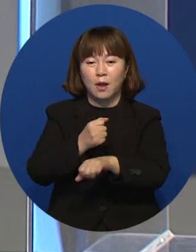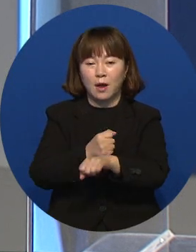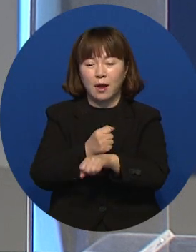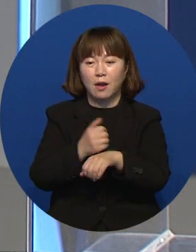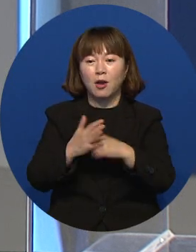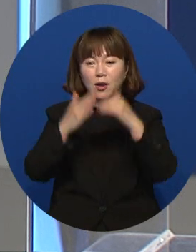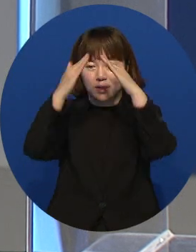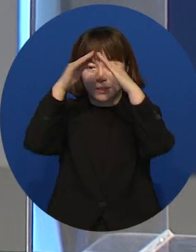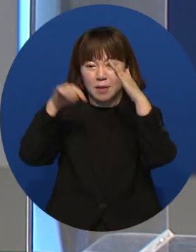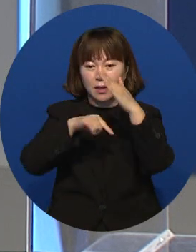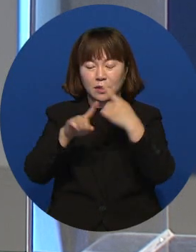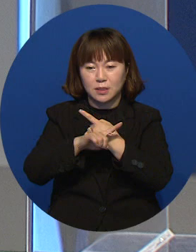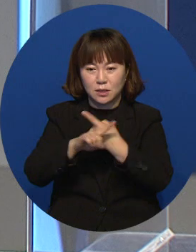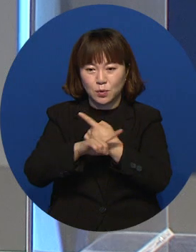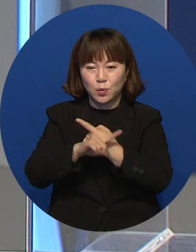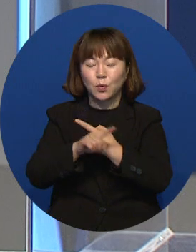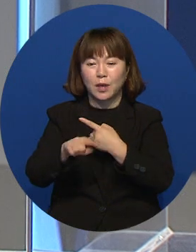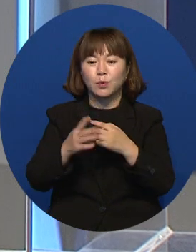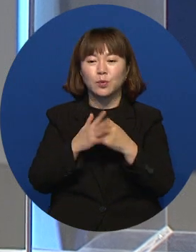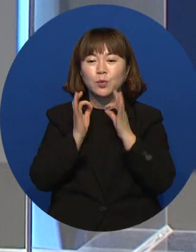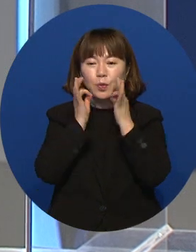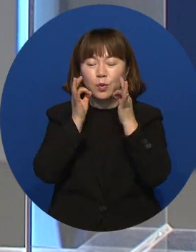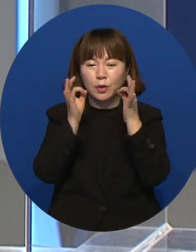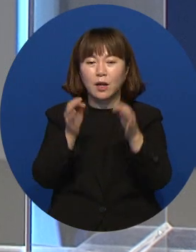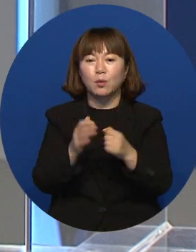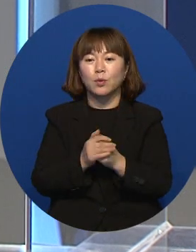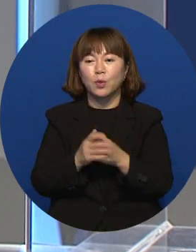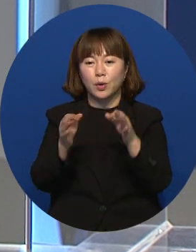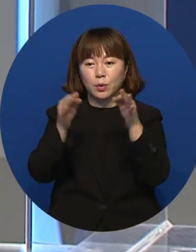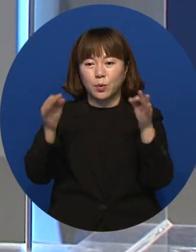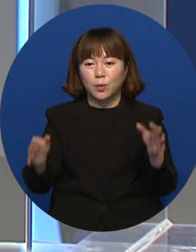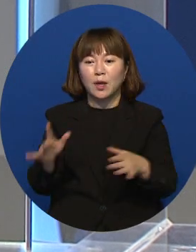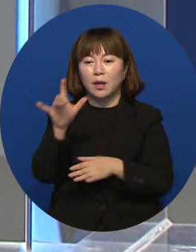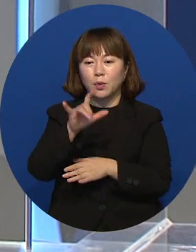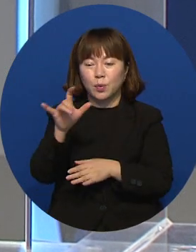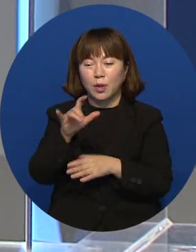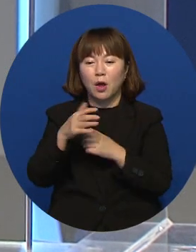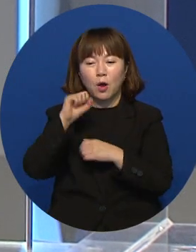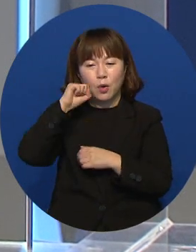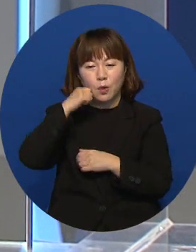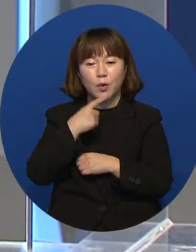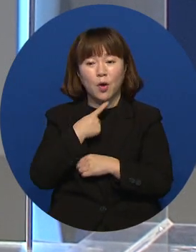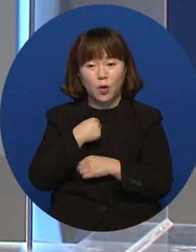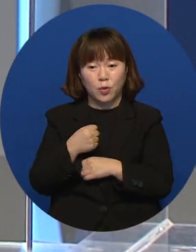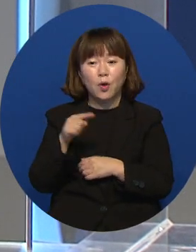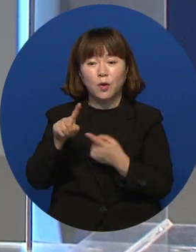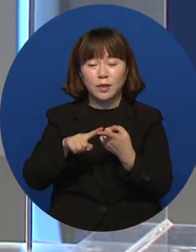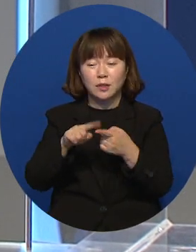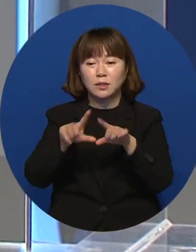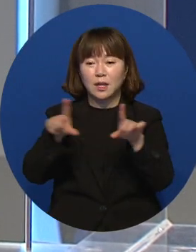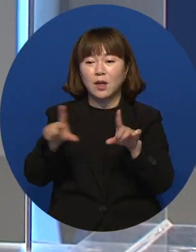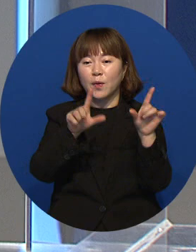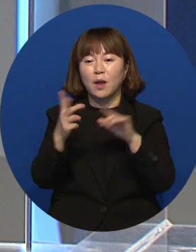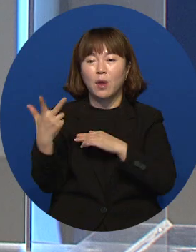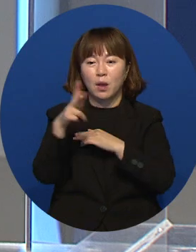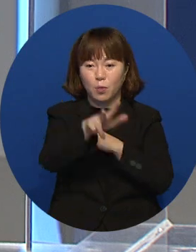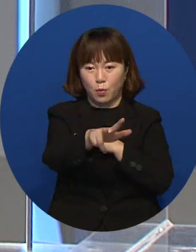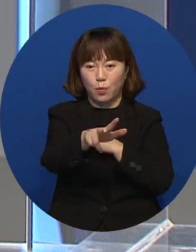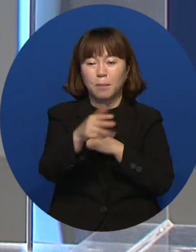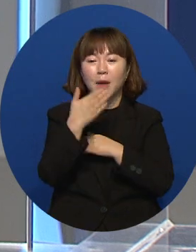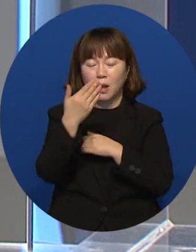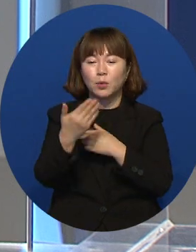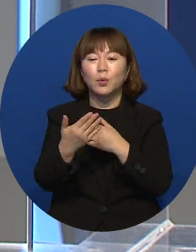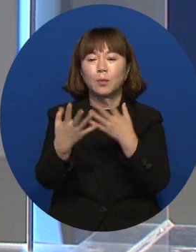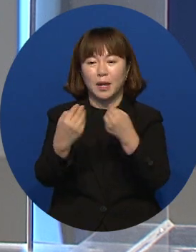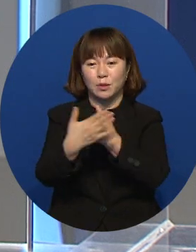칩의 도 만전을 기할 것입니다 오랫동안 코로나도 어려움을 이겨내 준 것처럼 새로운 일상 회복이 될 수 있도록 많이 도움을 주시기